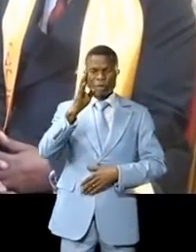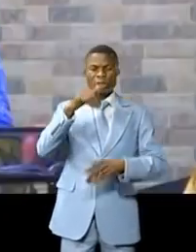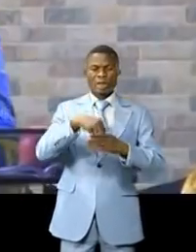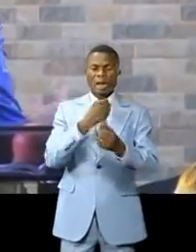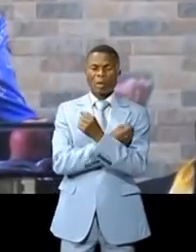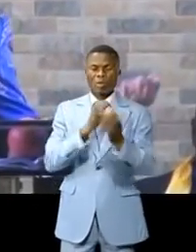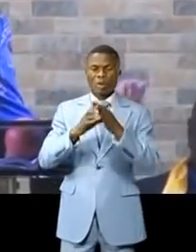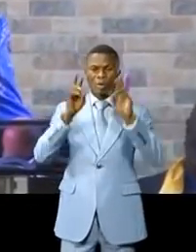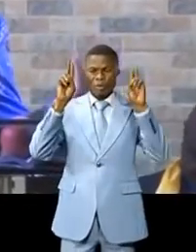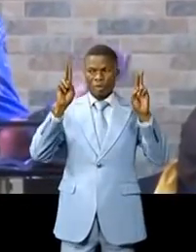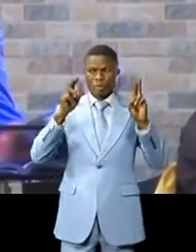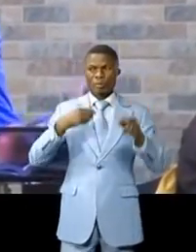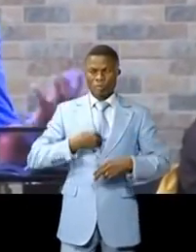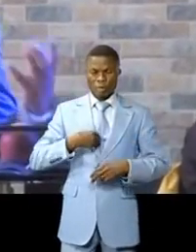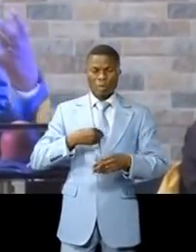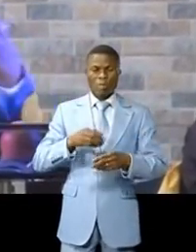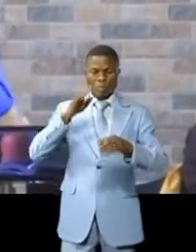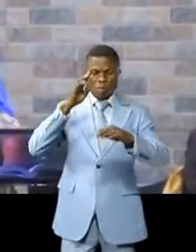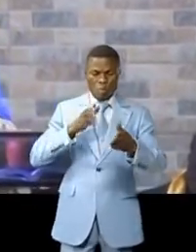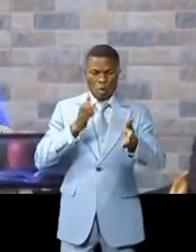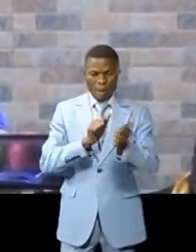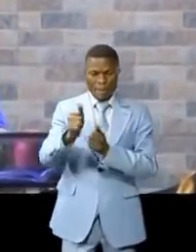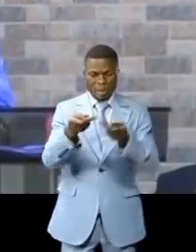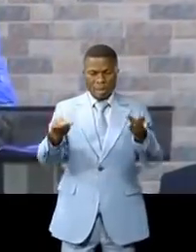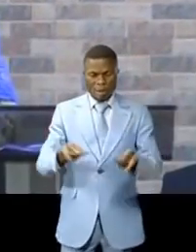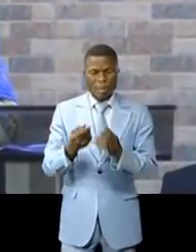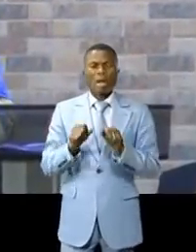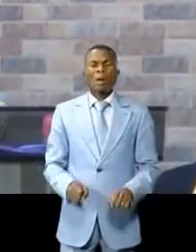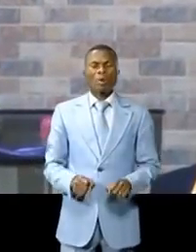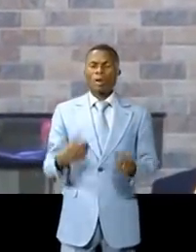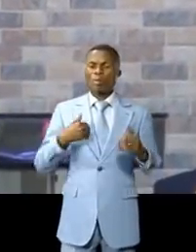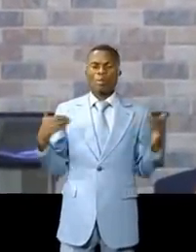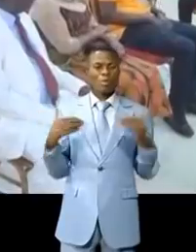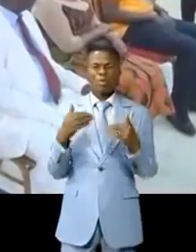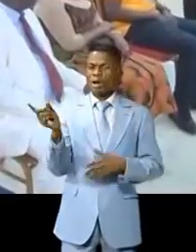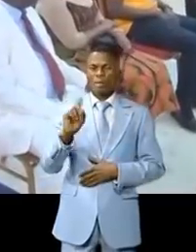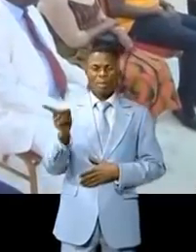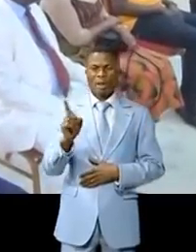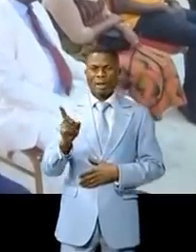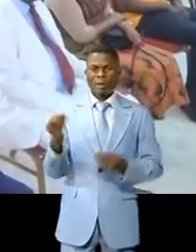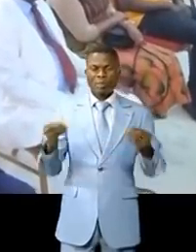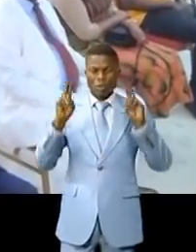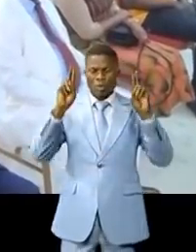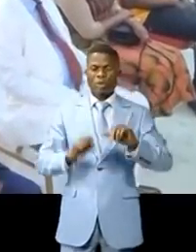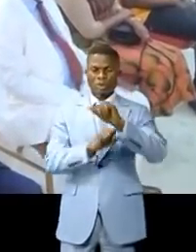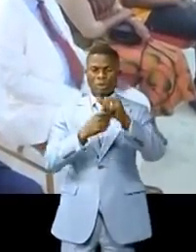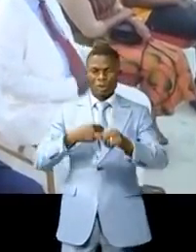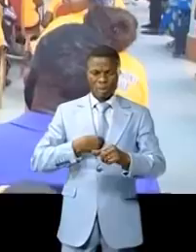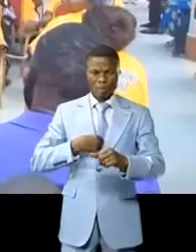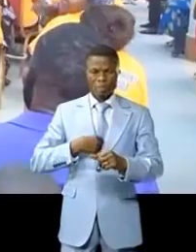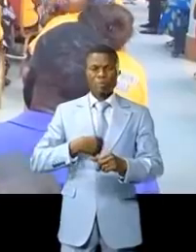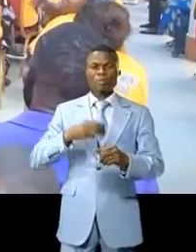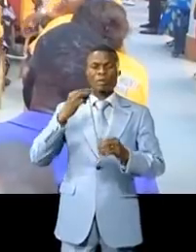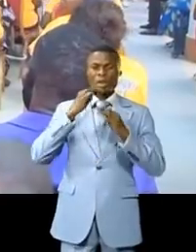intégrité. Quand je marche dans la vallée de l'ombre de la mort, je ne crains aucun mal. Il a tiré son message du jour dans